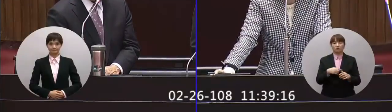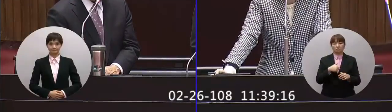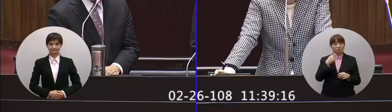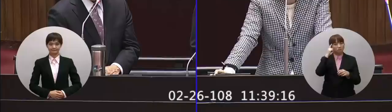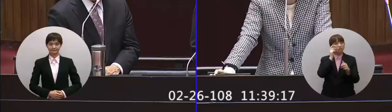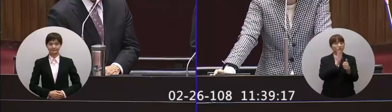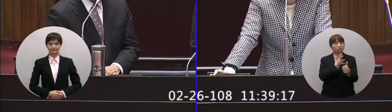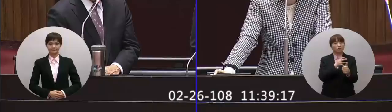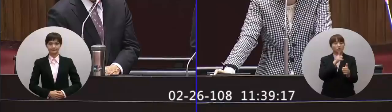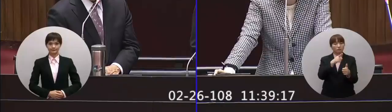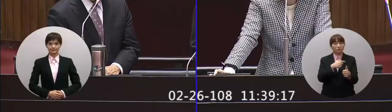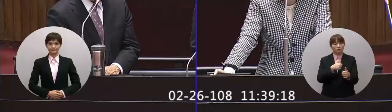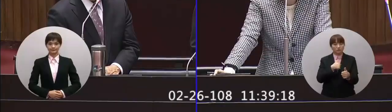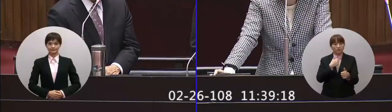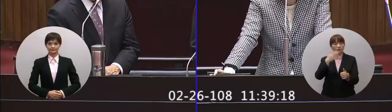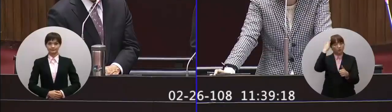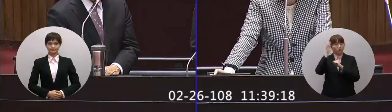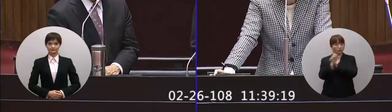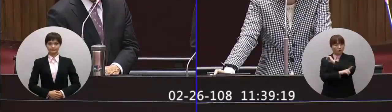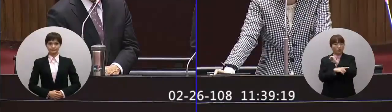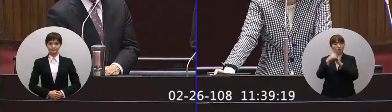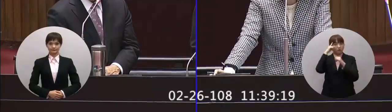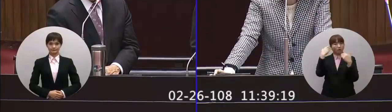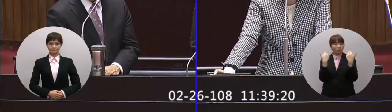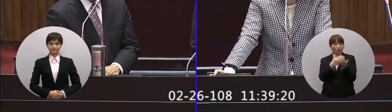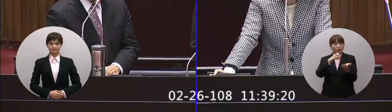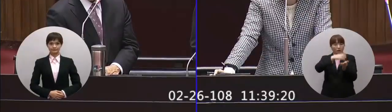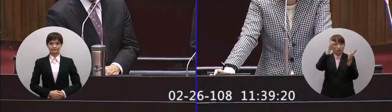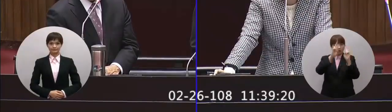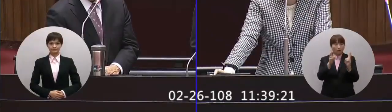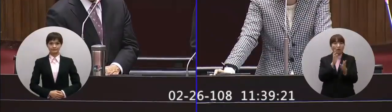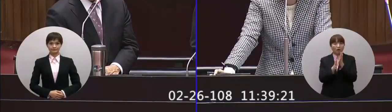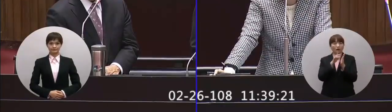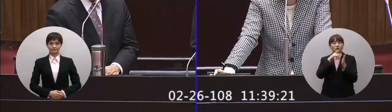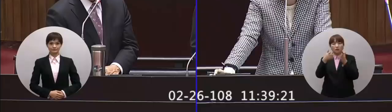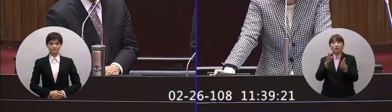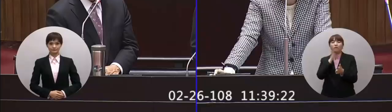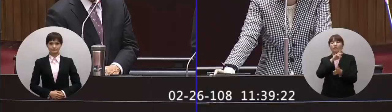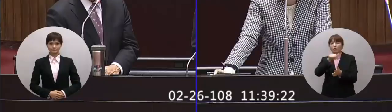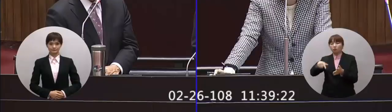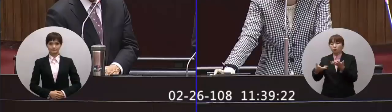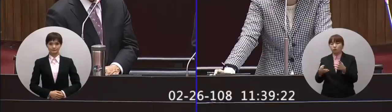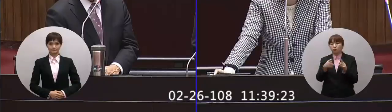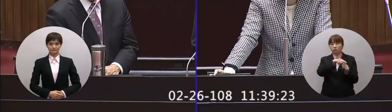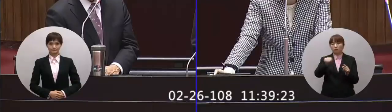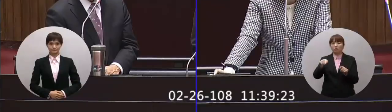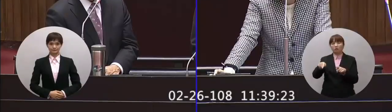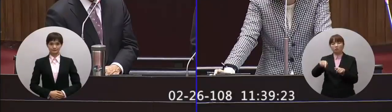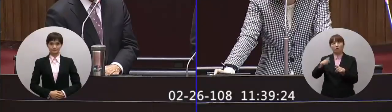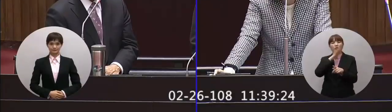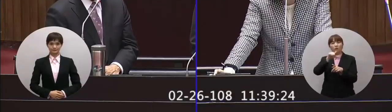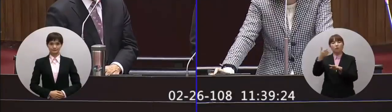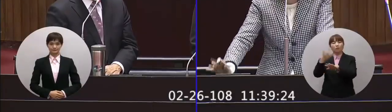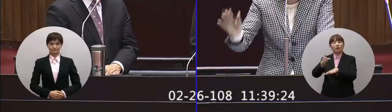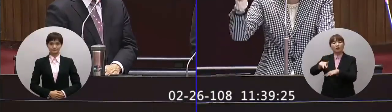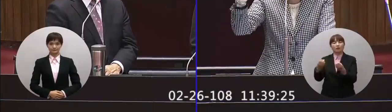你，您是彻头彻尾的反核，还是你只是担心核废料的问题，没有地方可以去？到